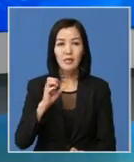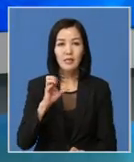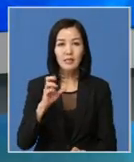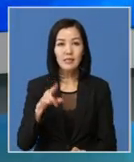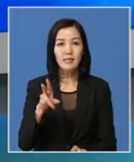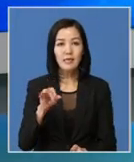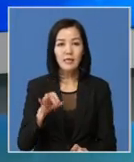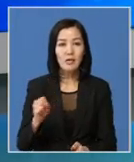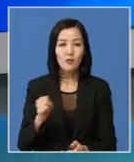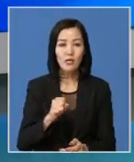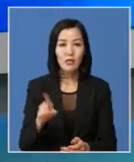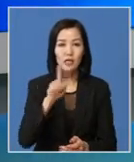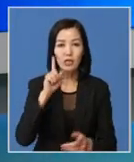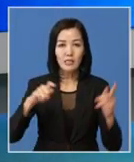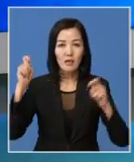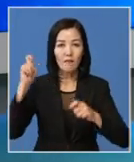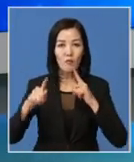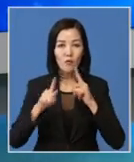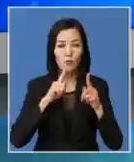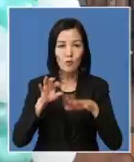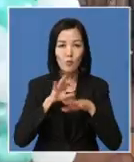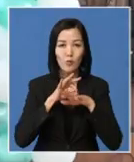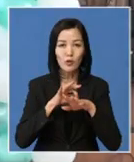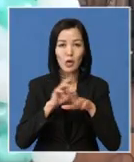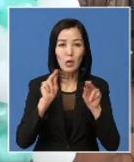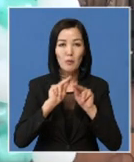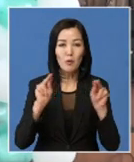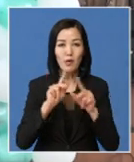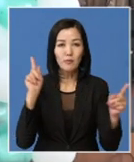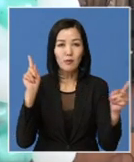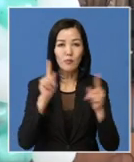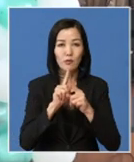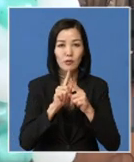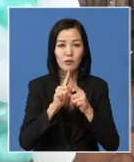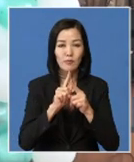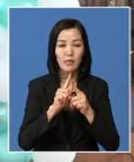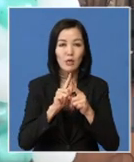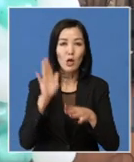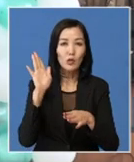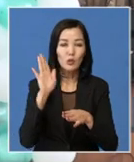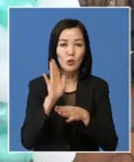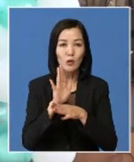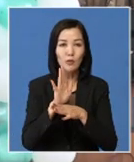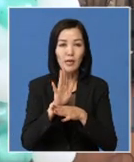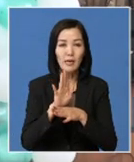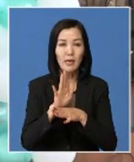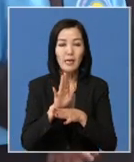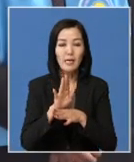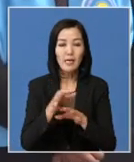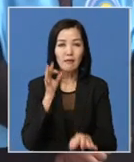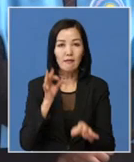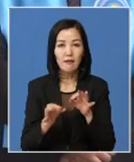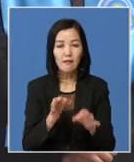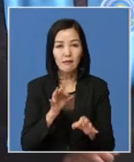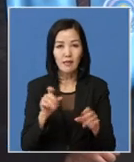Ескелді ауданда жастар форум өтті. Жетісулық бір топ жас мұғалім бас қосып, жолда жүктеген міндеттер талқылады. Ұстаз мерейін өсірген жолда ұраны